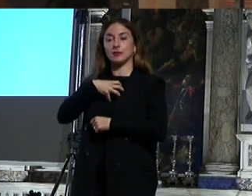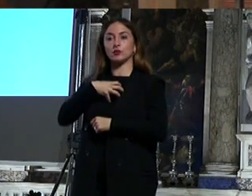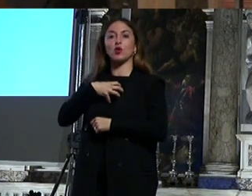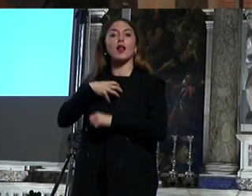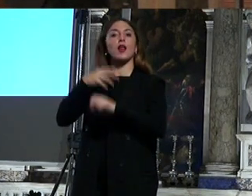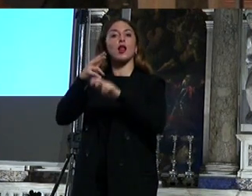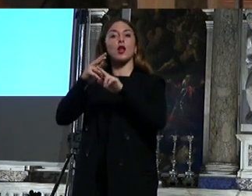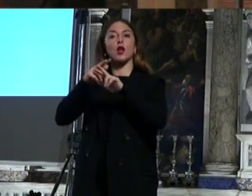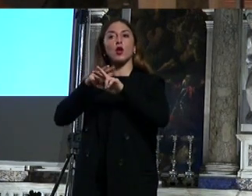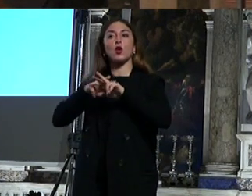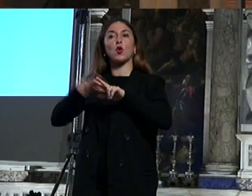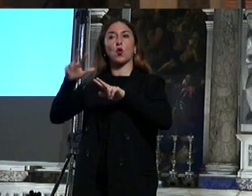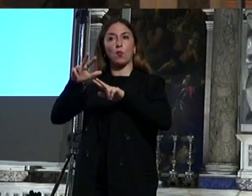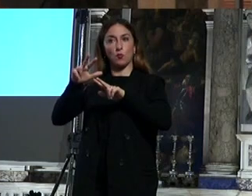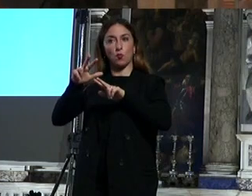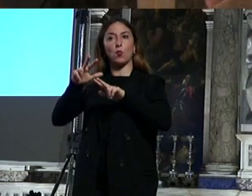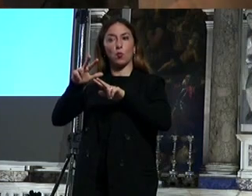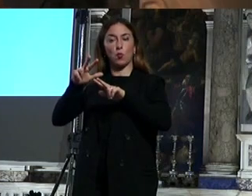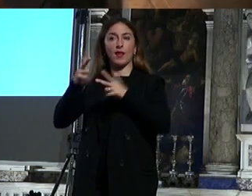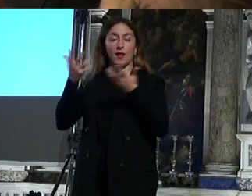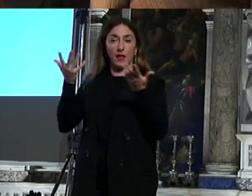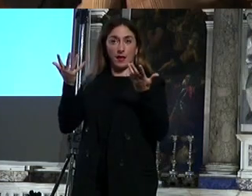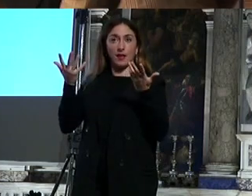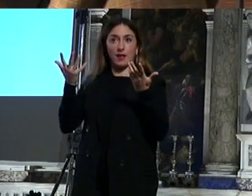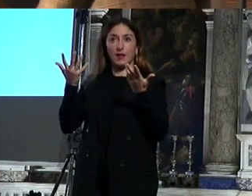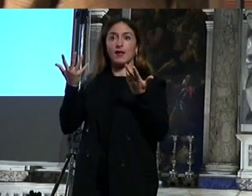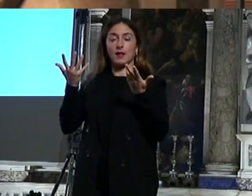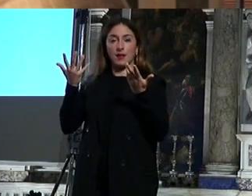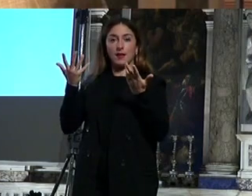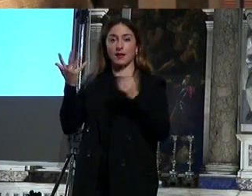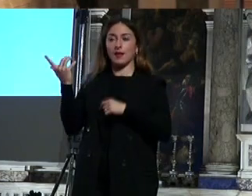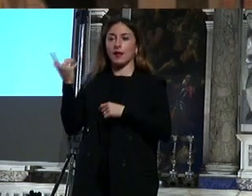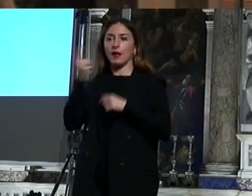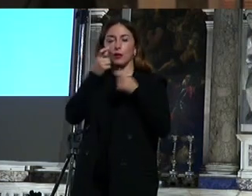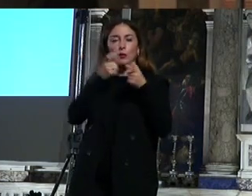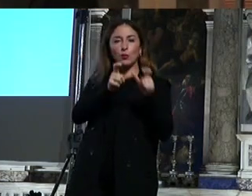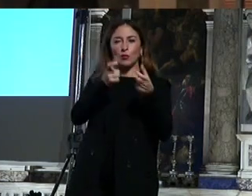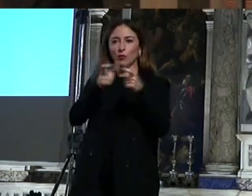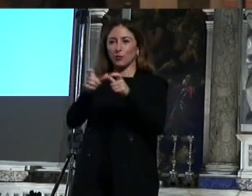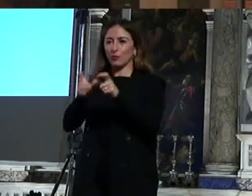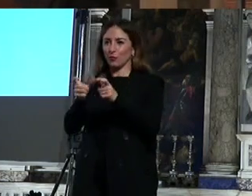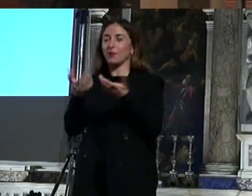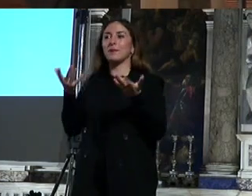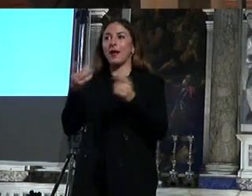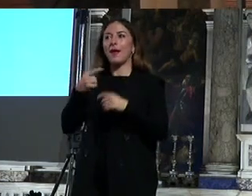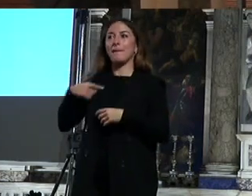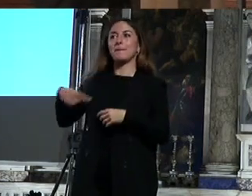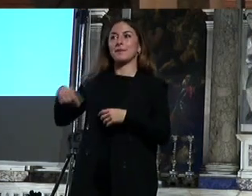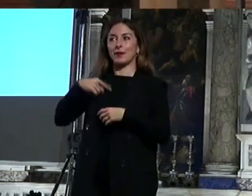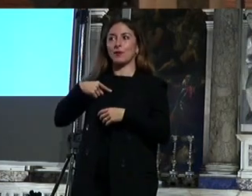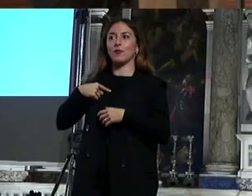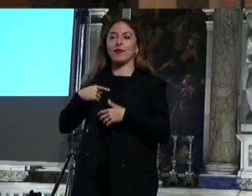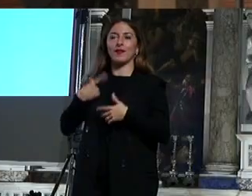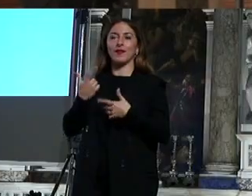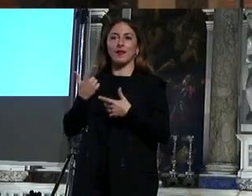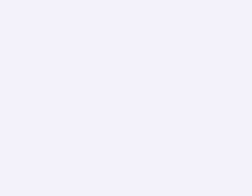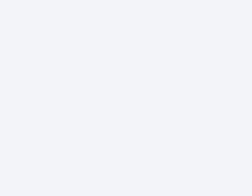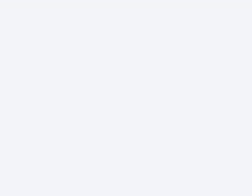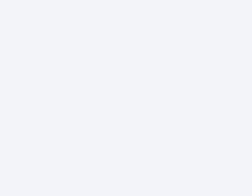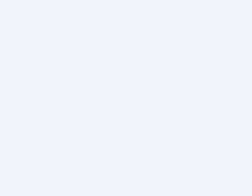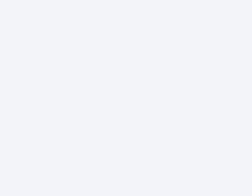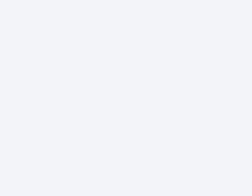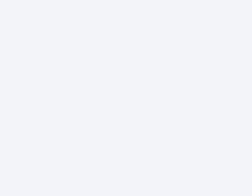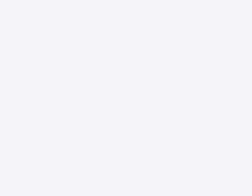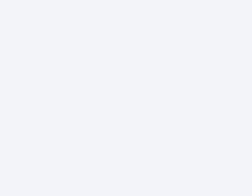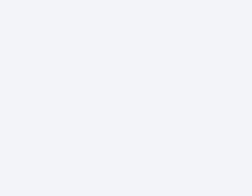il comune di moltissime cose, tra le quali soprattutto per noi, per l'università,